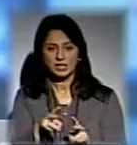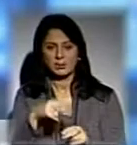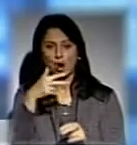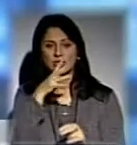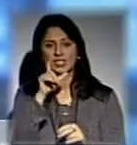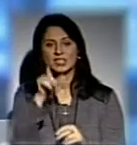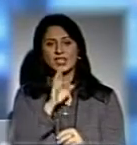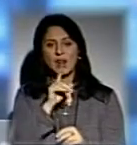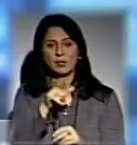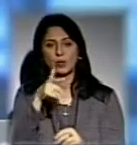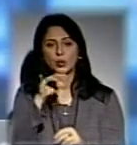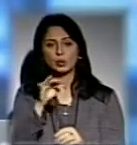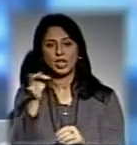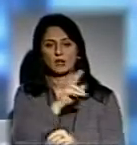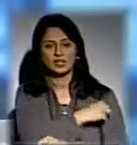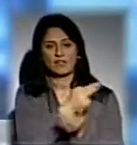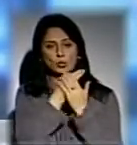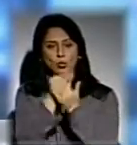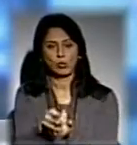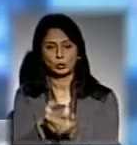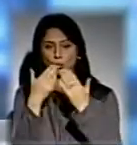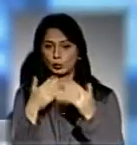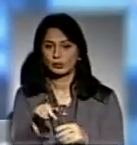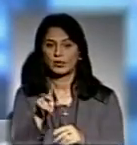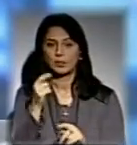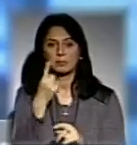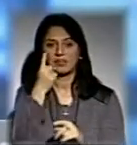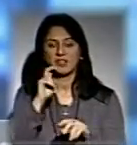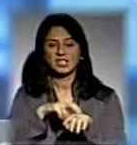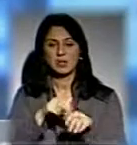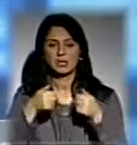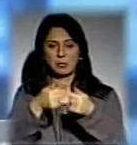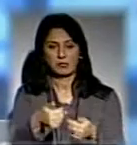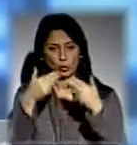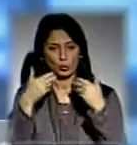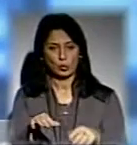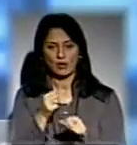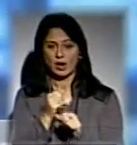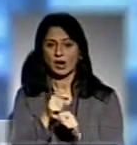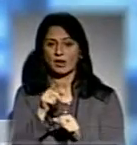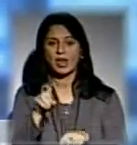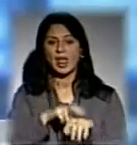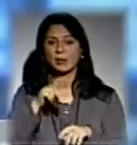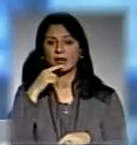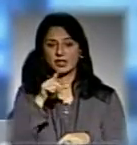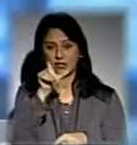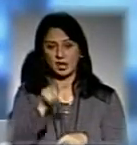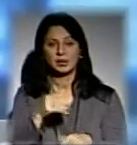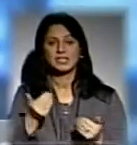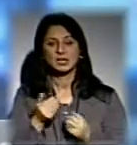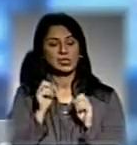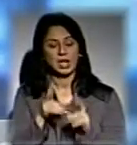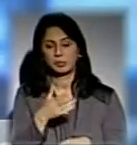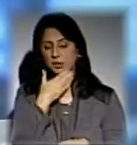30 წლის ქალბატონი გურჯაანის რაიონულ საავადმყოფოში მიიყვანეს, სადაც მას პირველადი სამედიცინო დახმარება გაეწია. ექიმების თქმით, პაციენტის